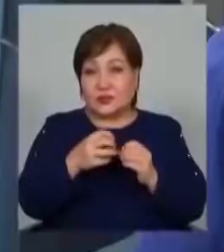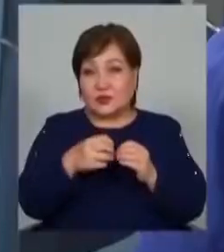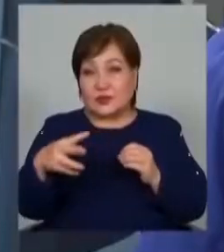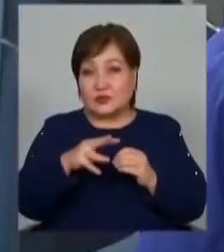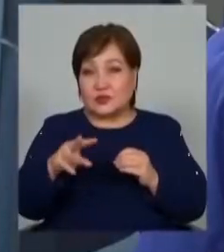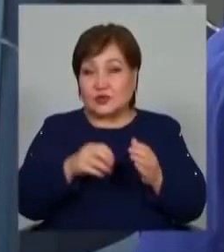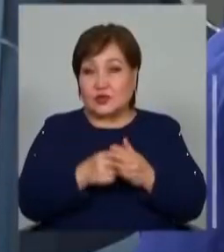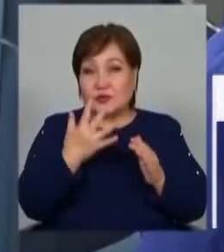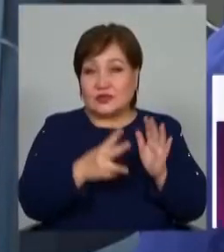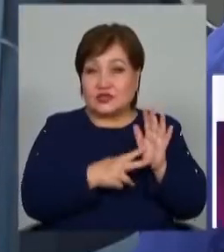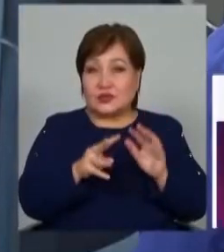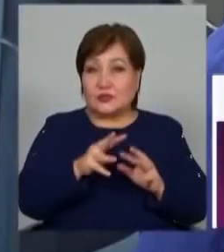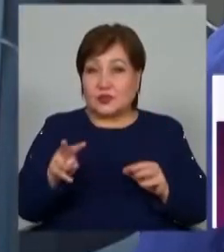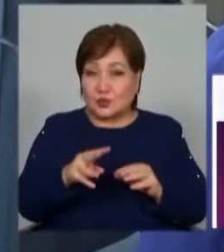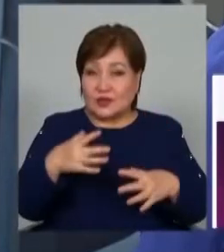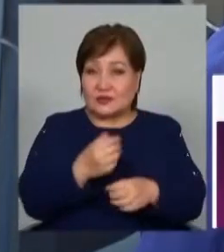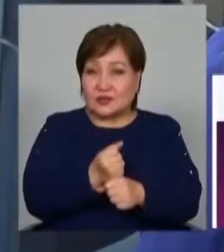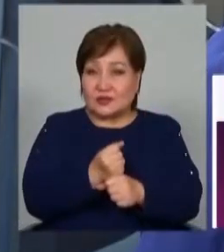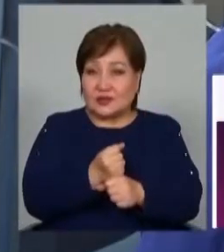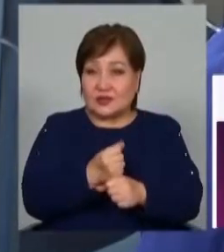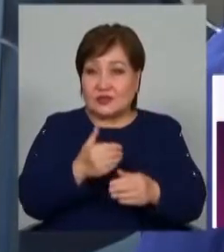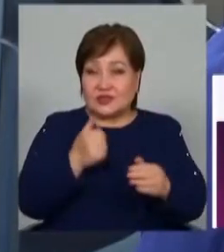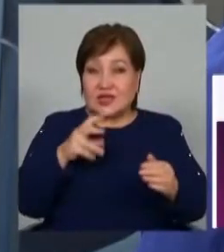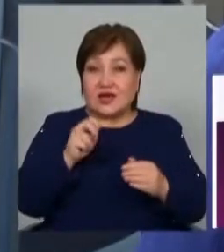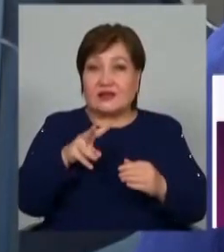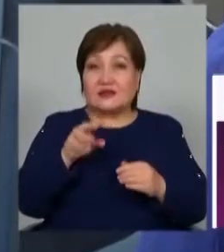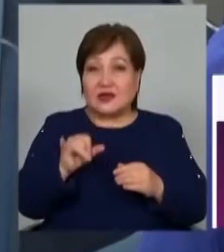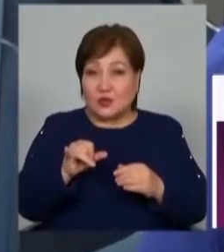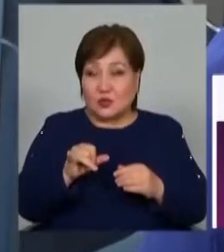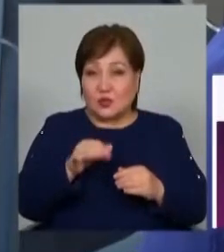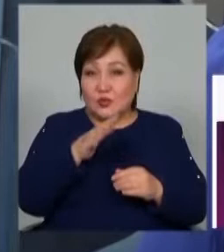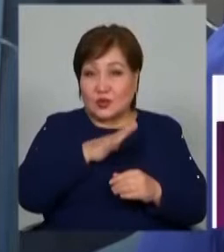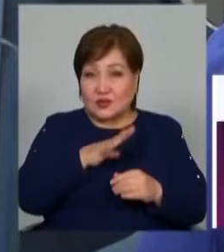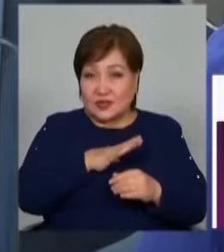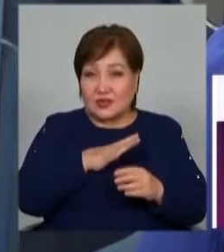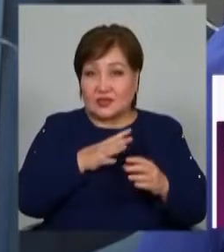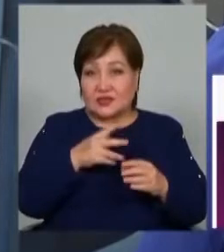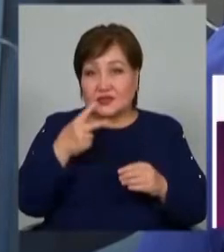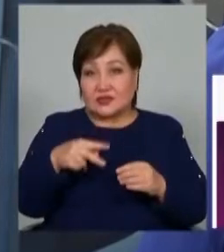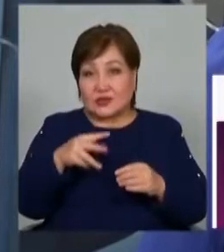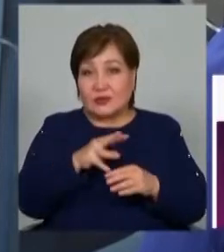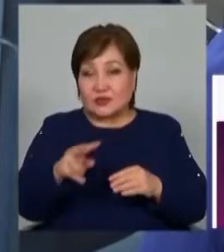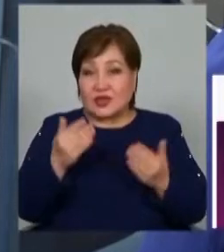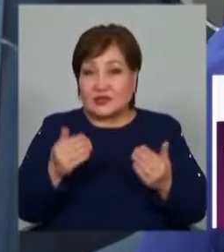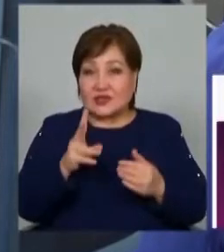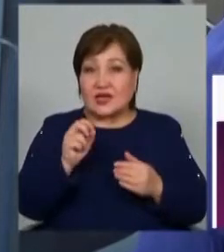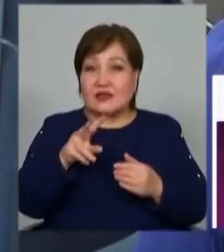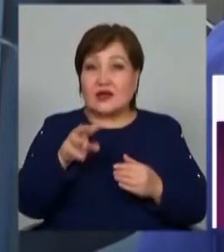Алғаш кезде Алатау болған кезде 20 мыңға дейін болатын. Енді бұл қазір мына Қалқаман жаққа барса, біз